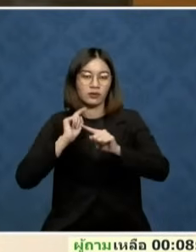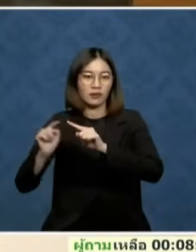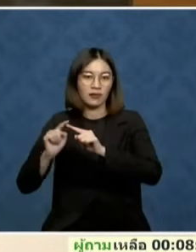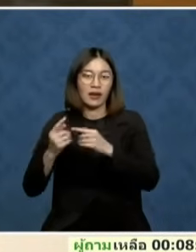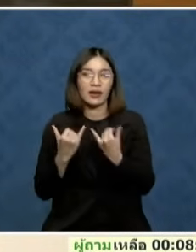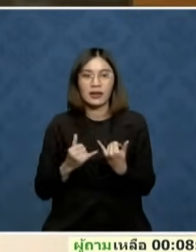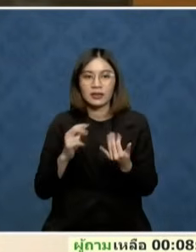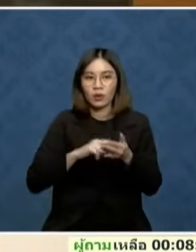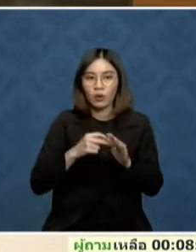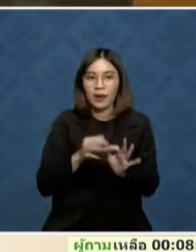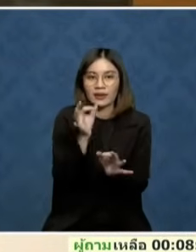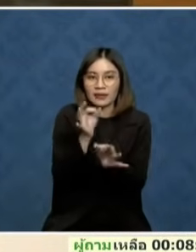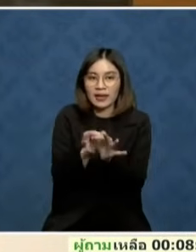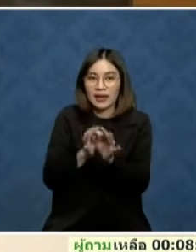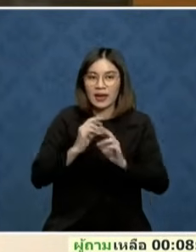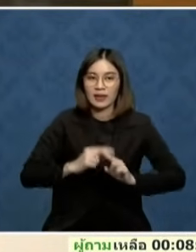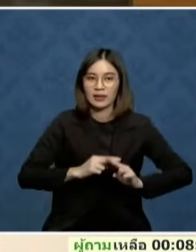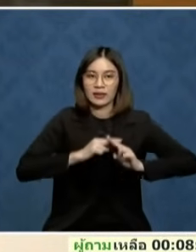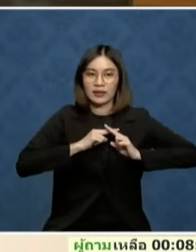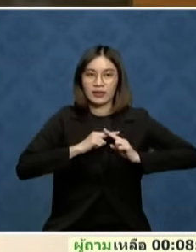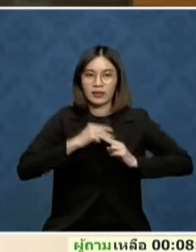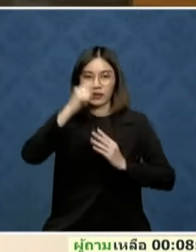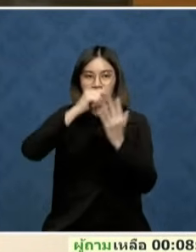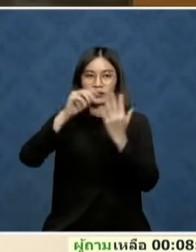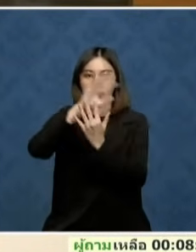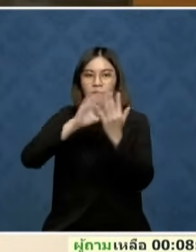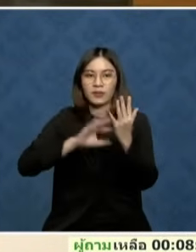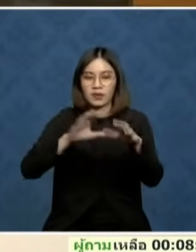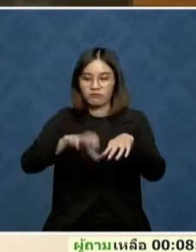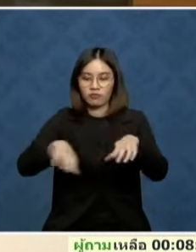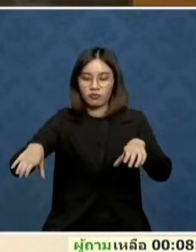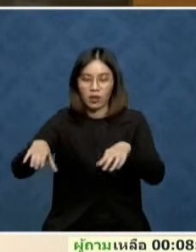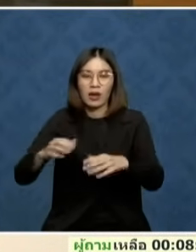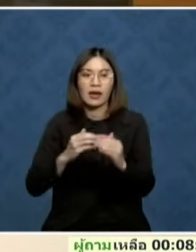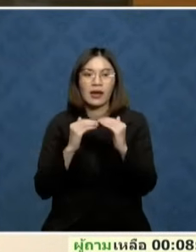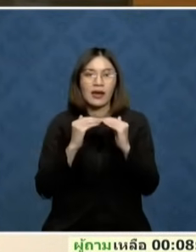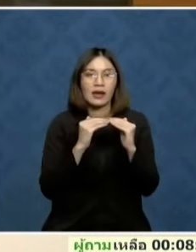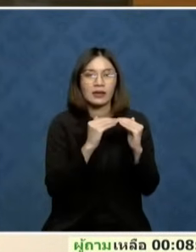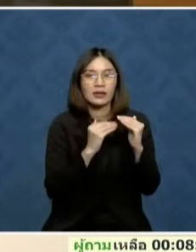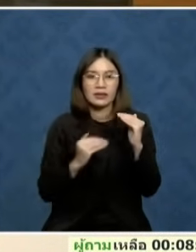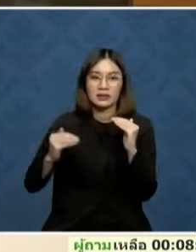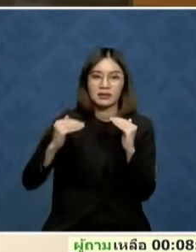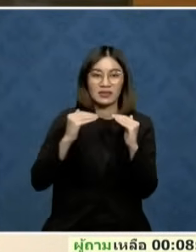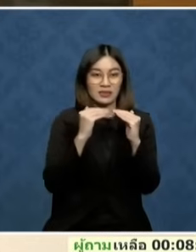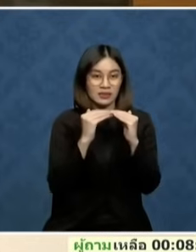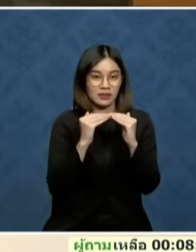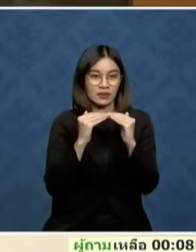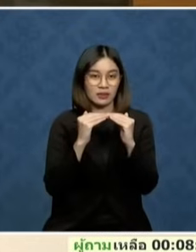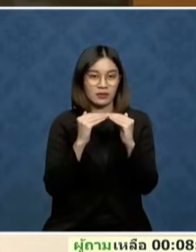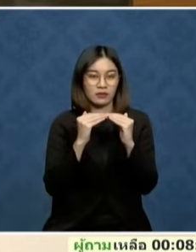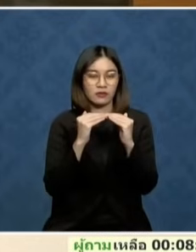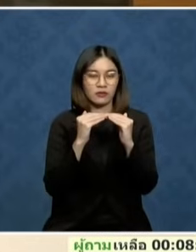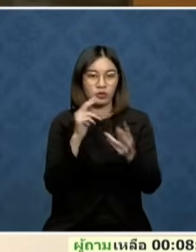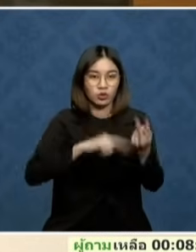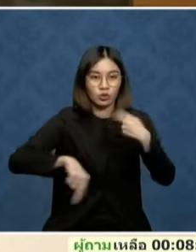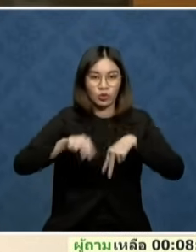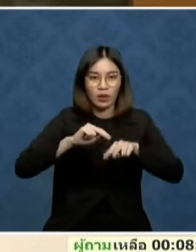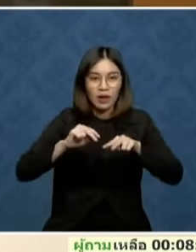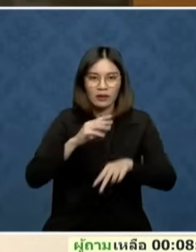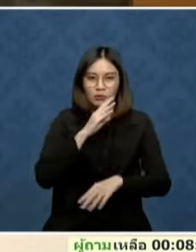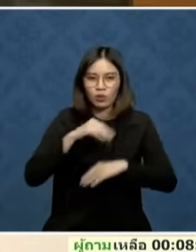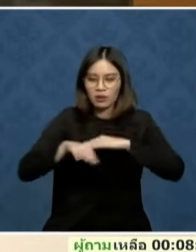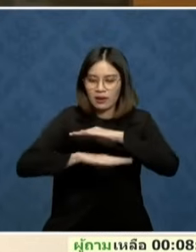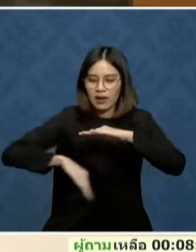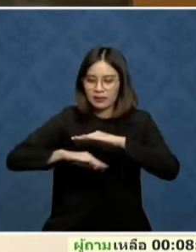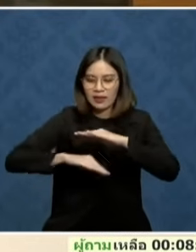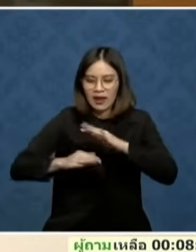นี้คือธนาคารพาณิชย์ของประเทศไทยรวมทั้งรักษาสิทธิและเกียรติภูมิของประเทศซึ่งเมื่อไม่มีหลักฐ